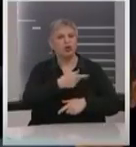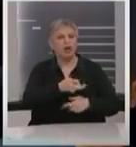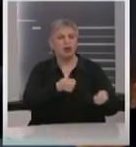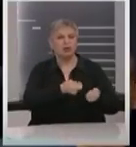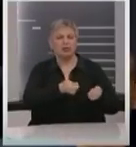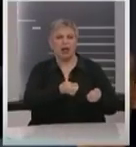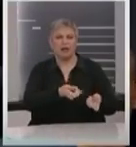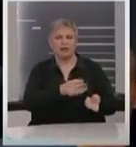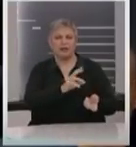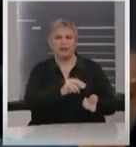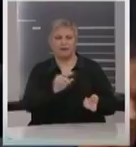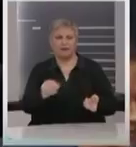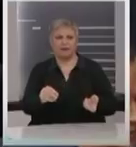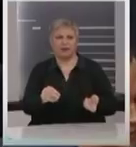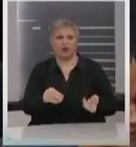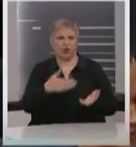Κύριε Πρόεδρε,